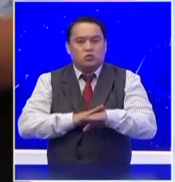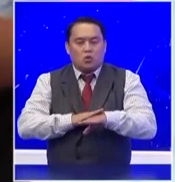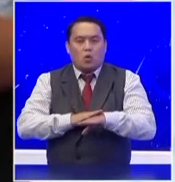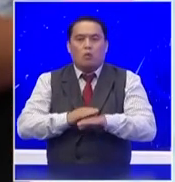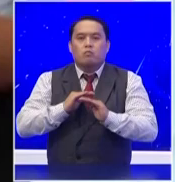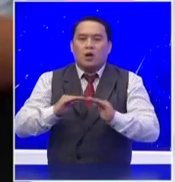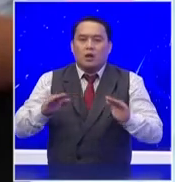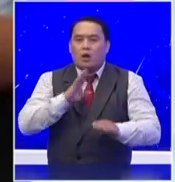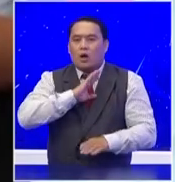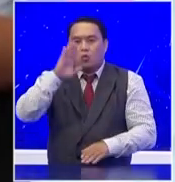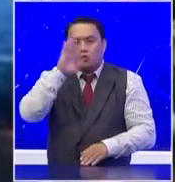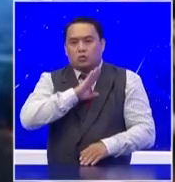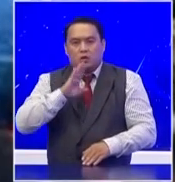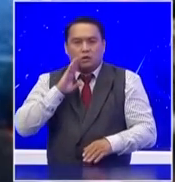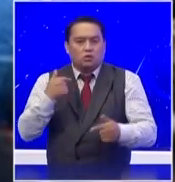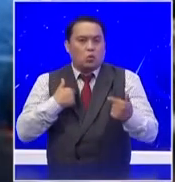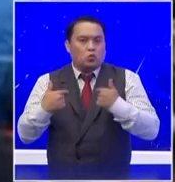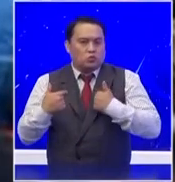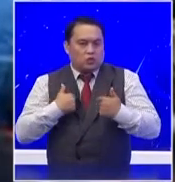Атана, бала, ұстаз да біраз қиналды.